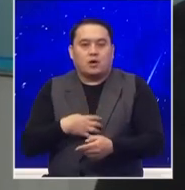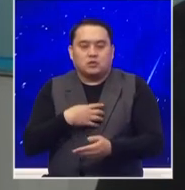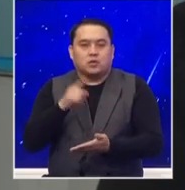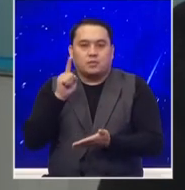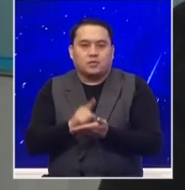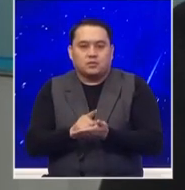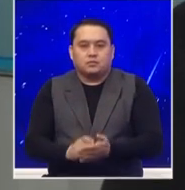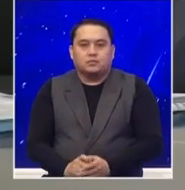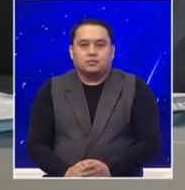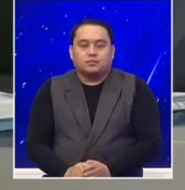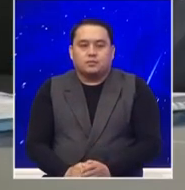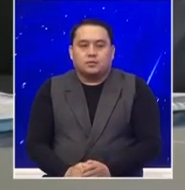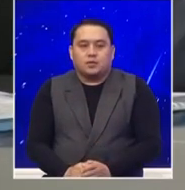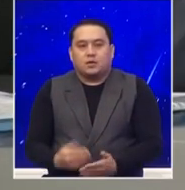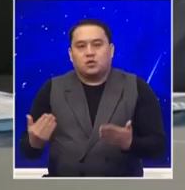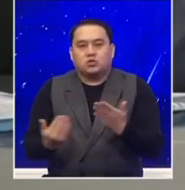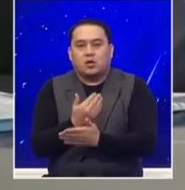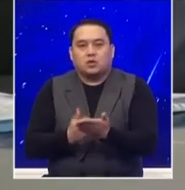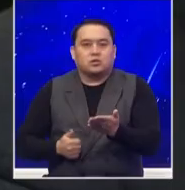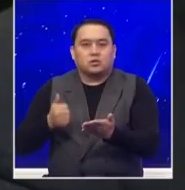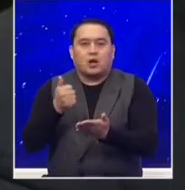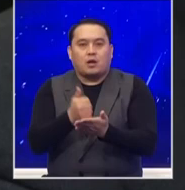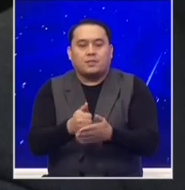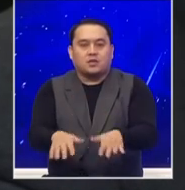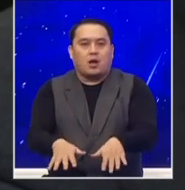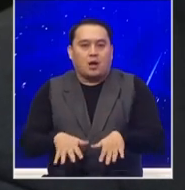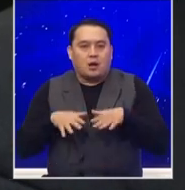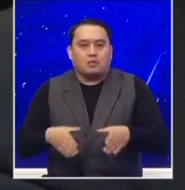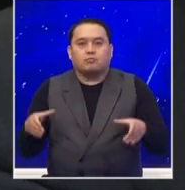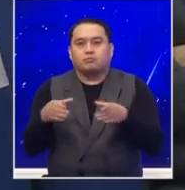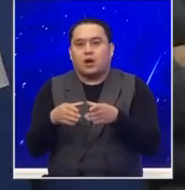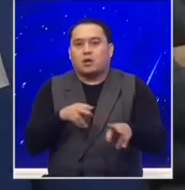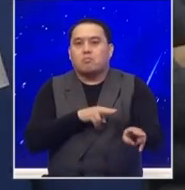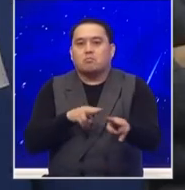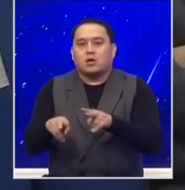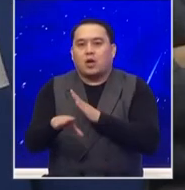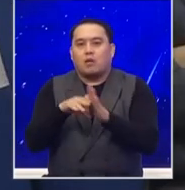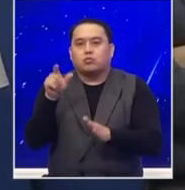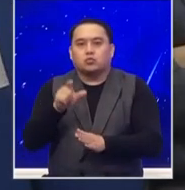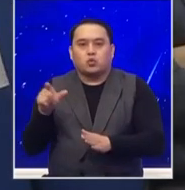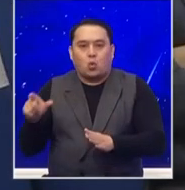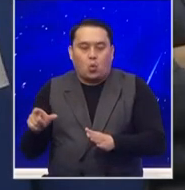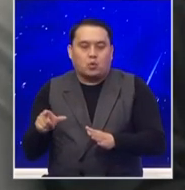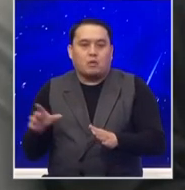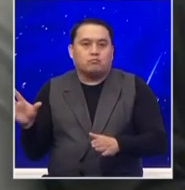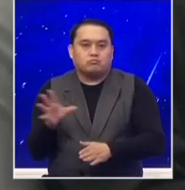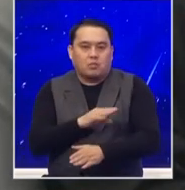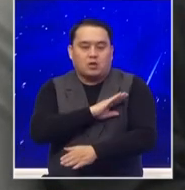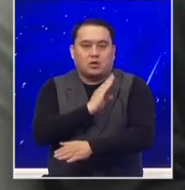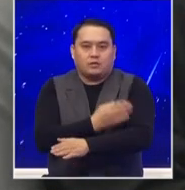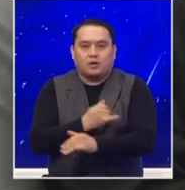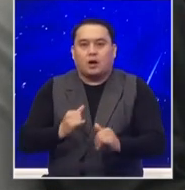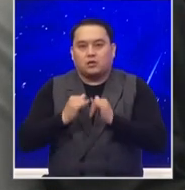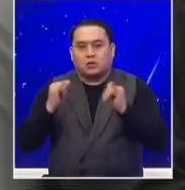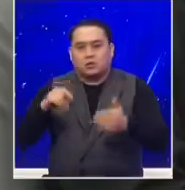міндеттерімізге жатады. Ал жаңа тағайындалған мәслихат хатшысы алда партиялық бақылау мен депутаттар құзыретін барынша